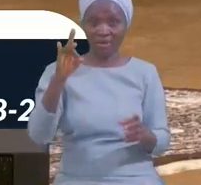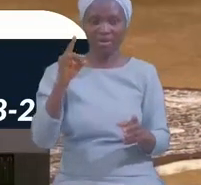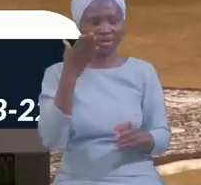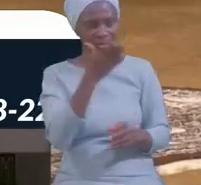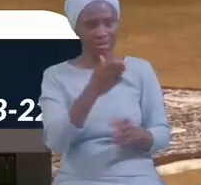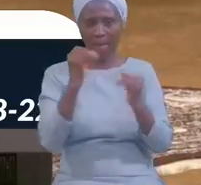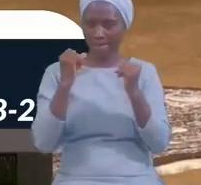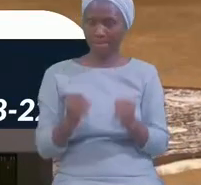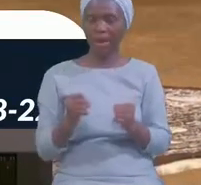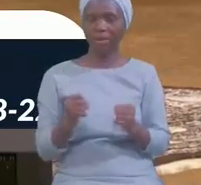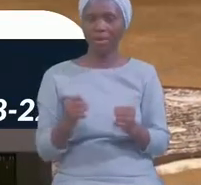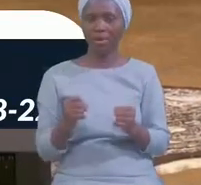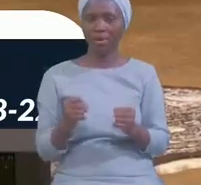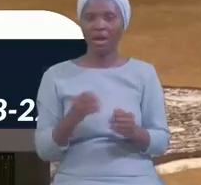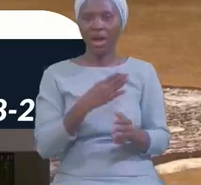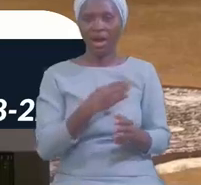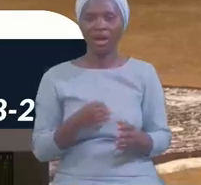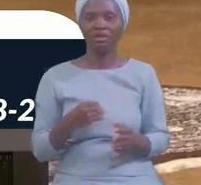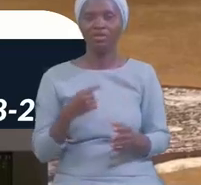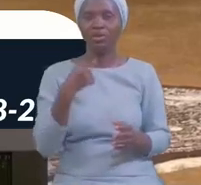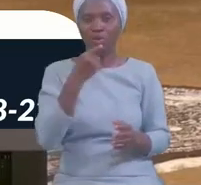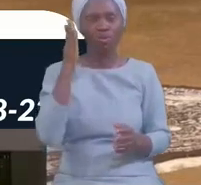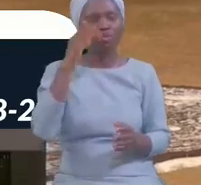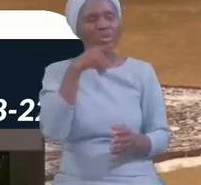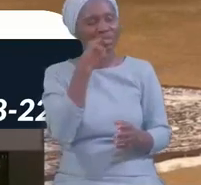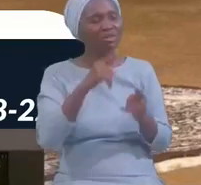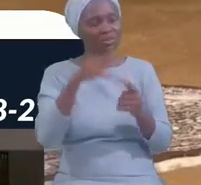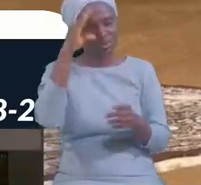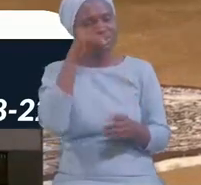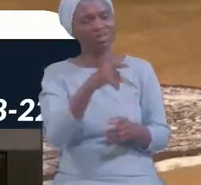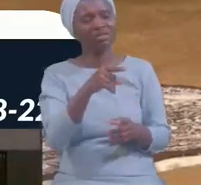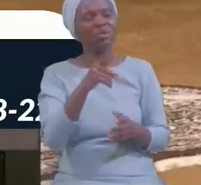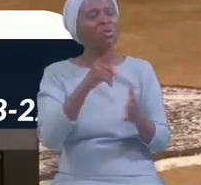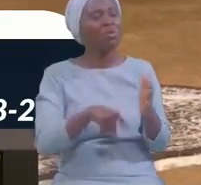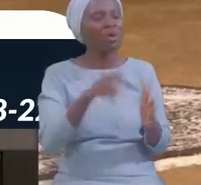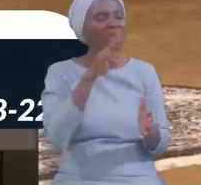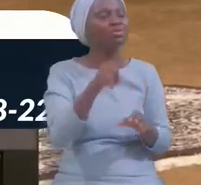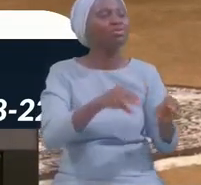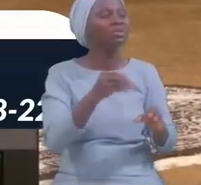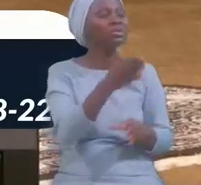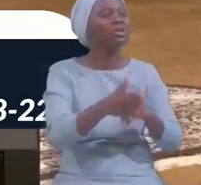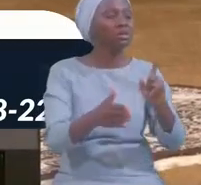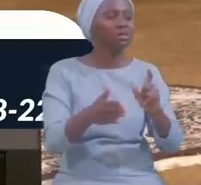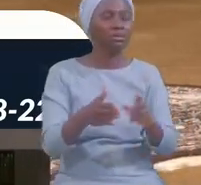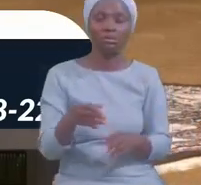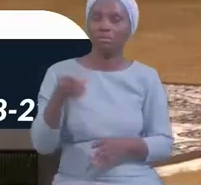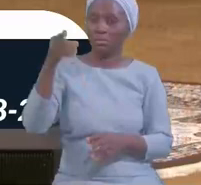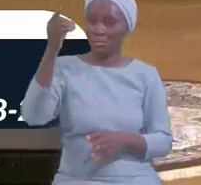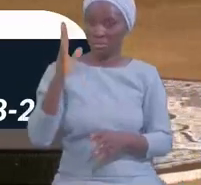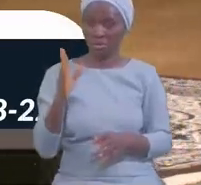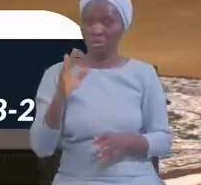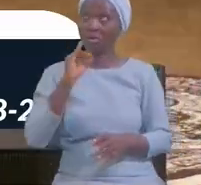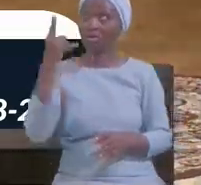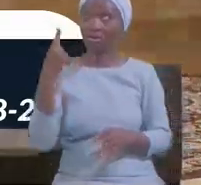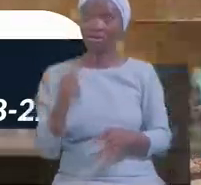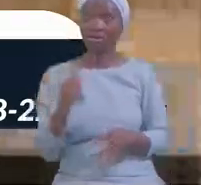et qui lui dira que fais-tu? Dieu est le roi des rois, Christ est le roi